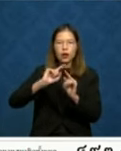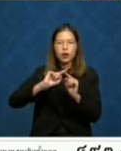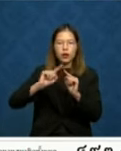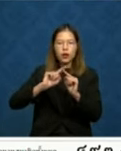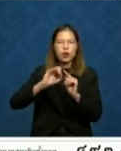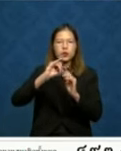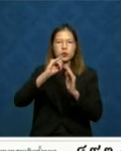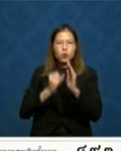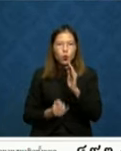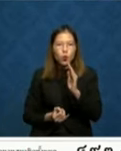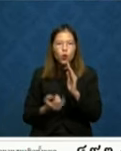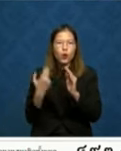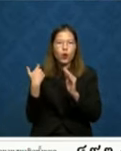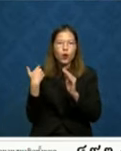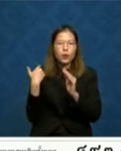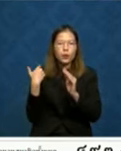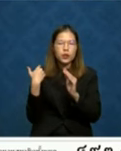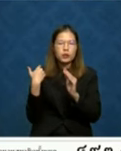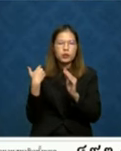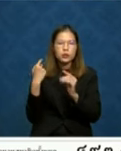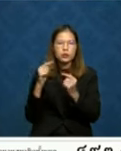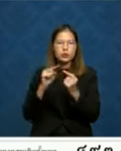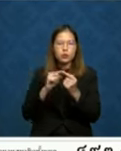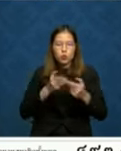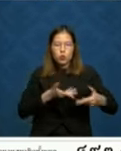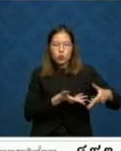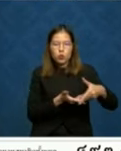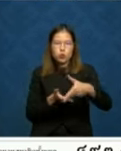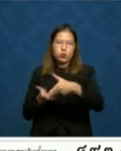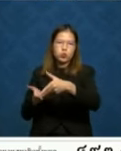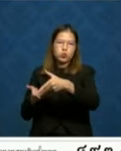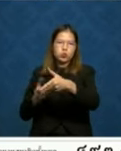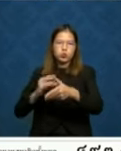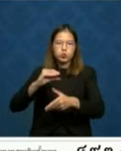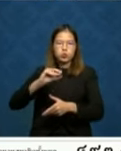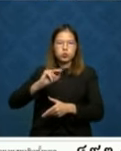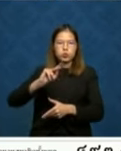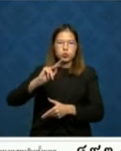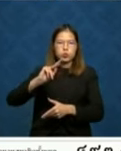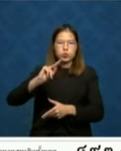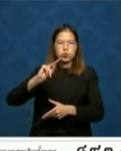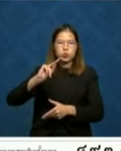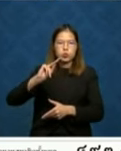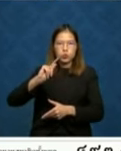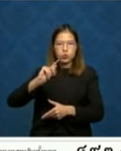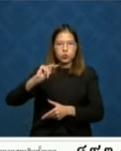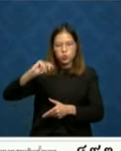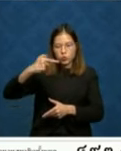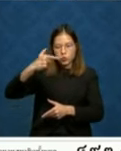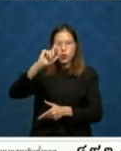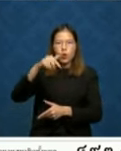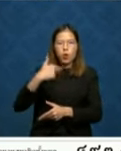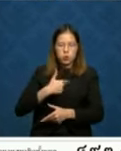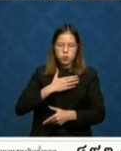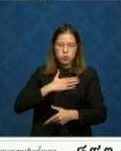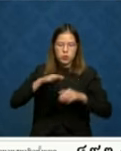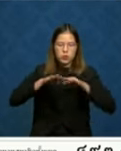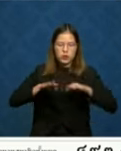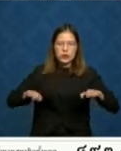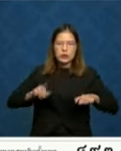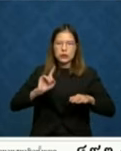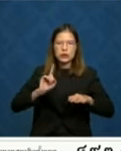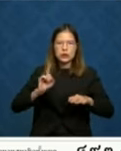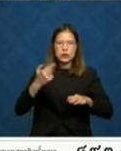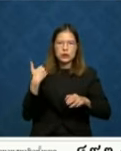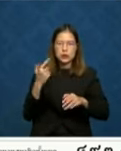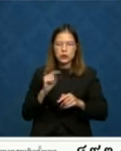ไล่ไปจนถึงจังหวัดนครพนมลุ่มแม่น้ำโขงท่านประธานครับ สมัยก่อนเนี่ยตอนผมเด็กๆนะครับ